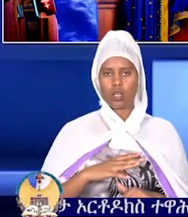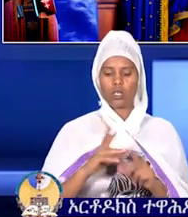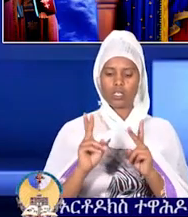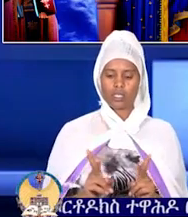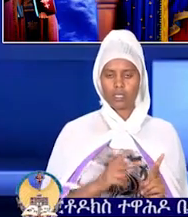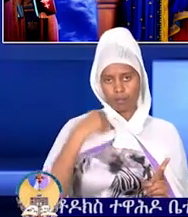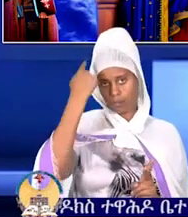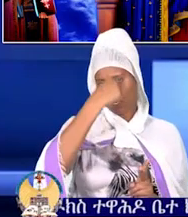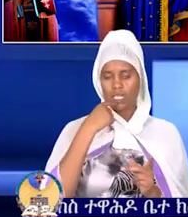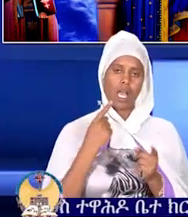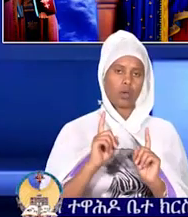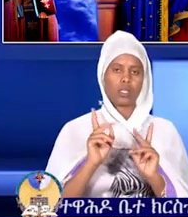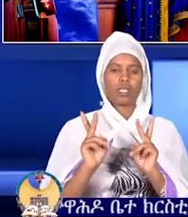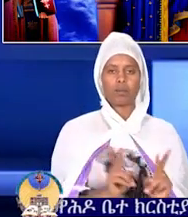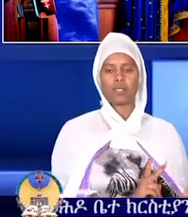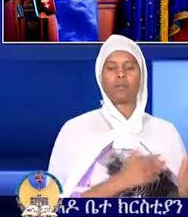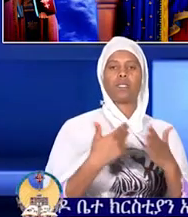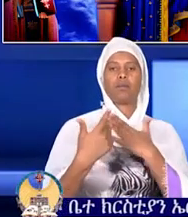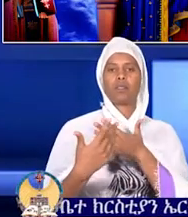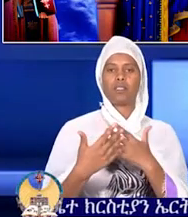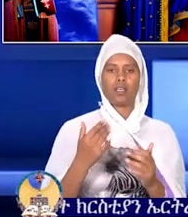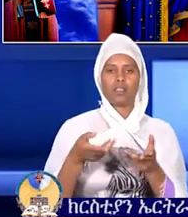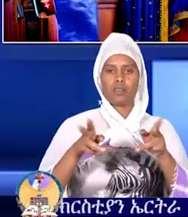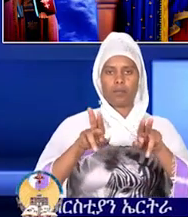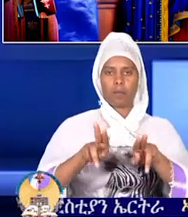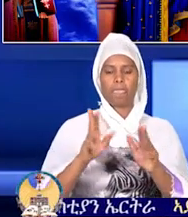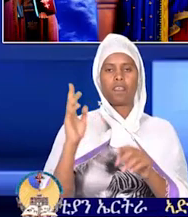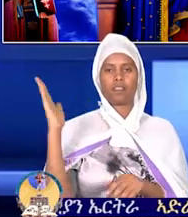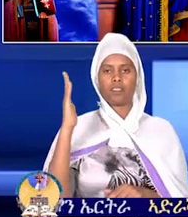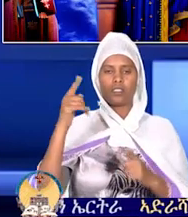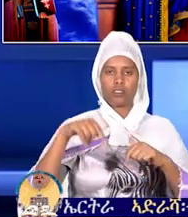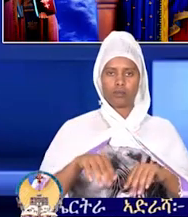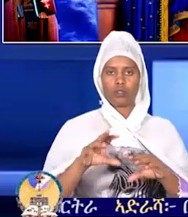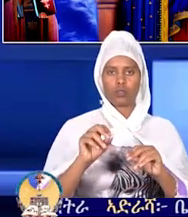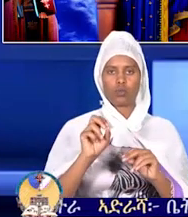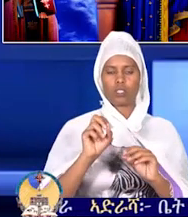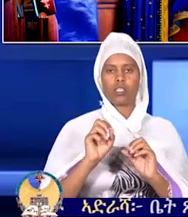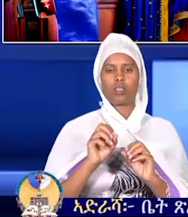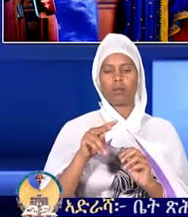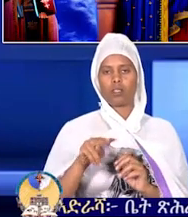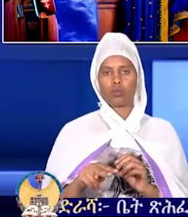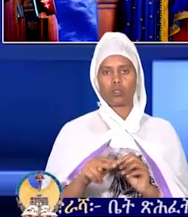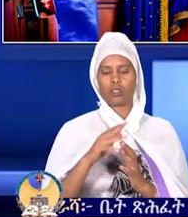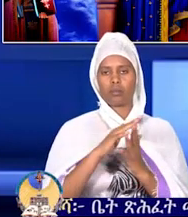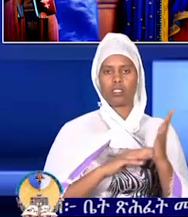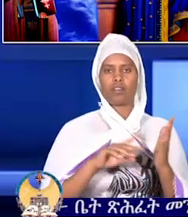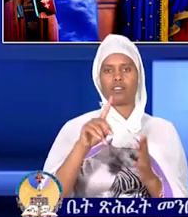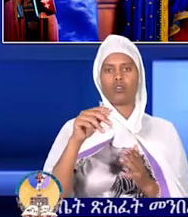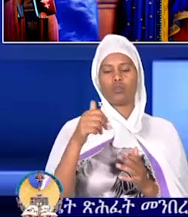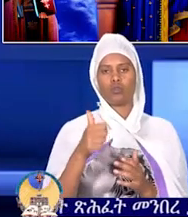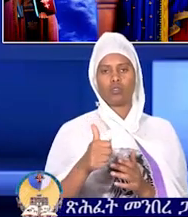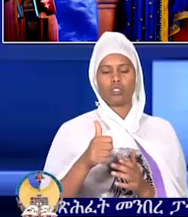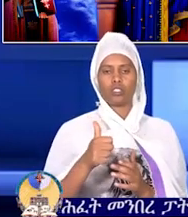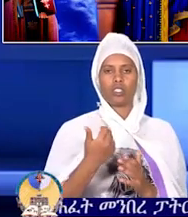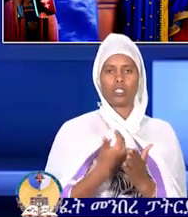زخمات صخلو ككم ملكعنا زيكونس ككم قبرنا زفهدينا مخوانو وانجيلاوي قدوس ماتيوس ام